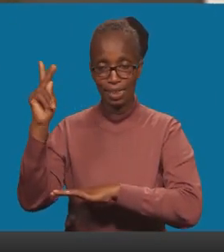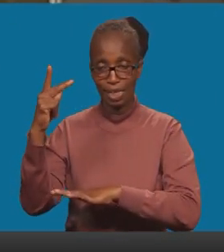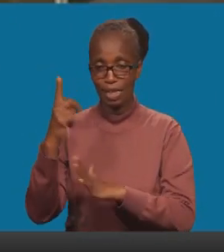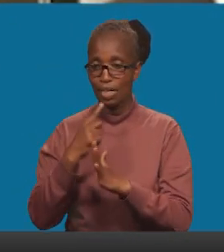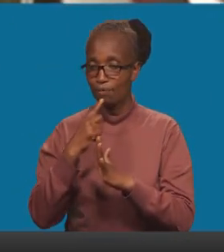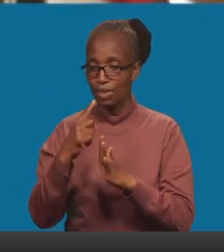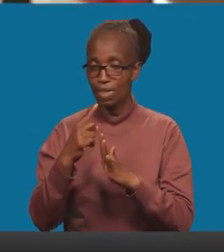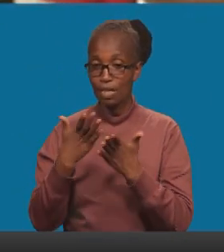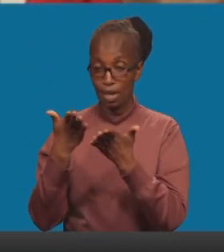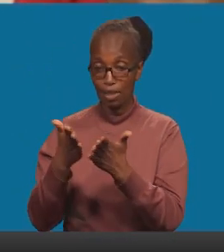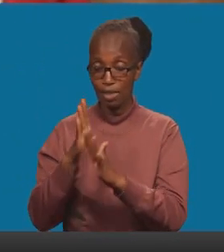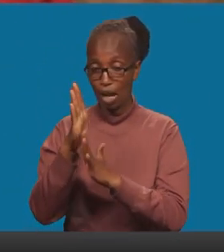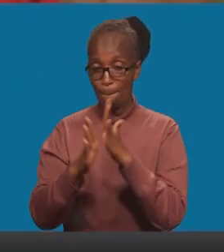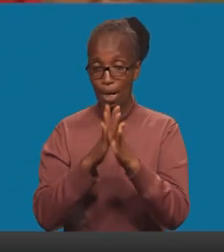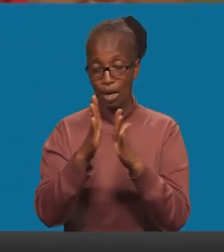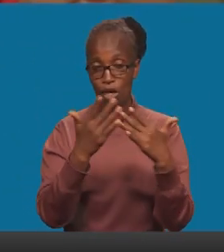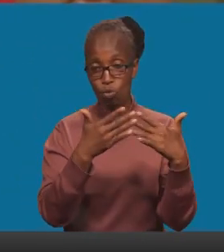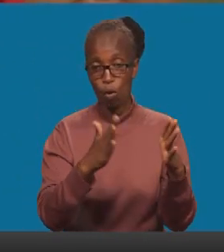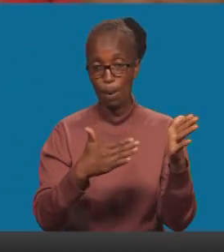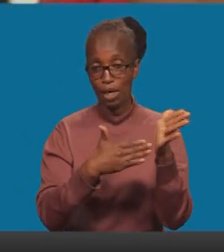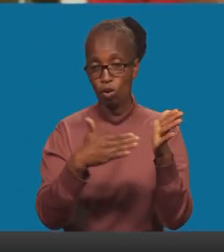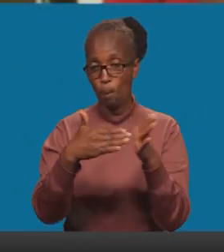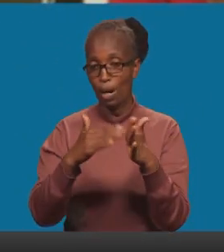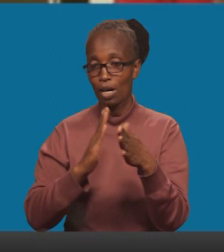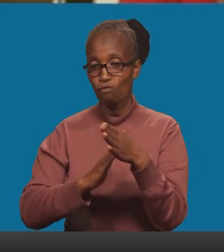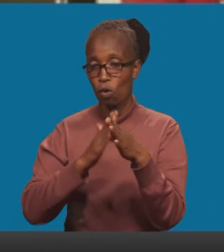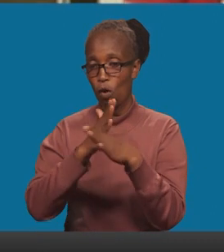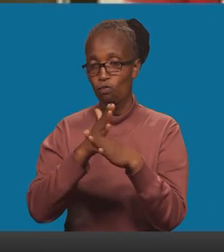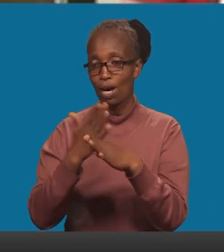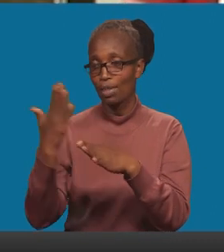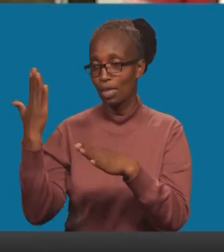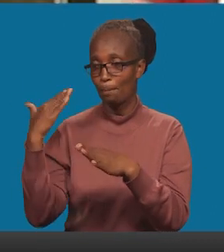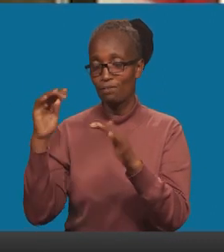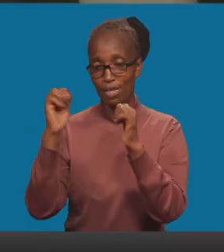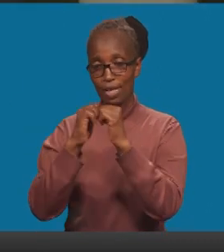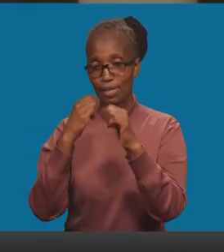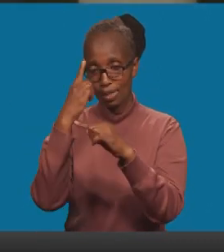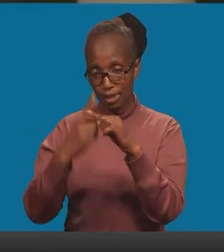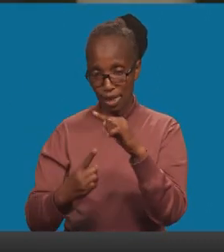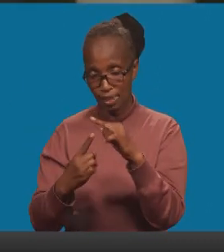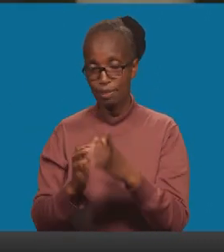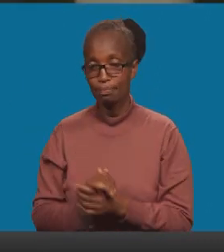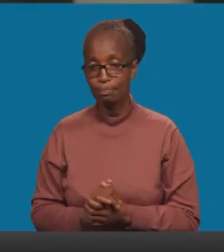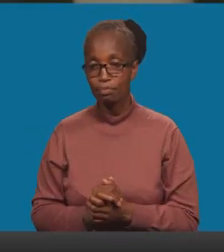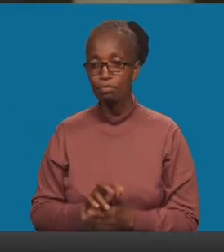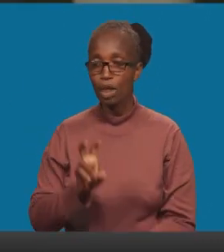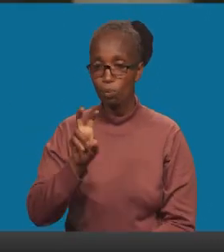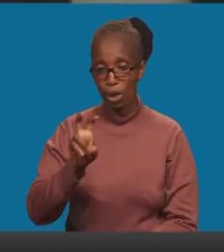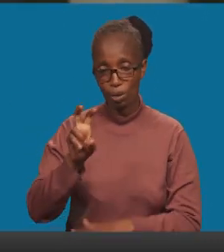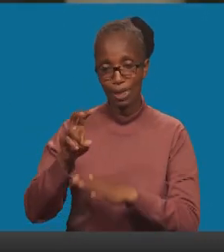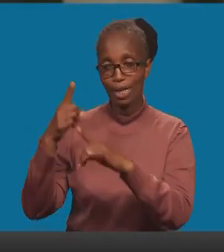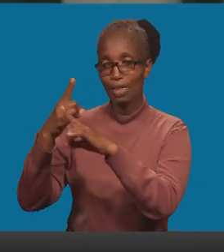kwamba kuna mipango ya kufungua mpaka na Somalia baada ya kipindi cha zaidi ya miaka 10. We also are looking